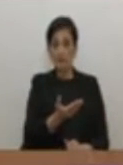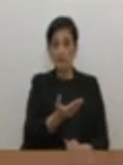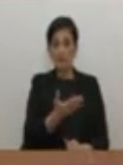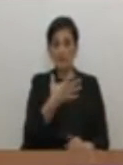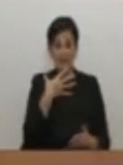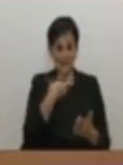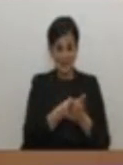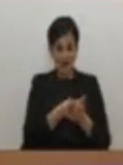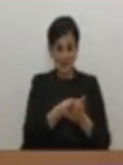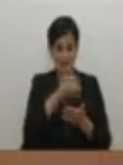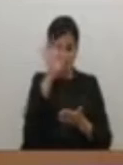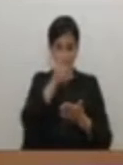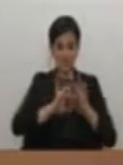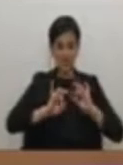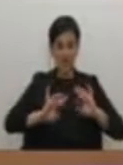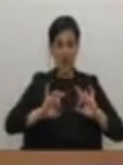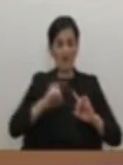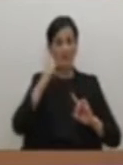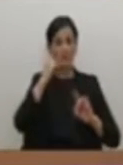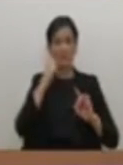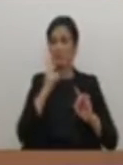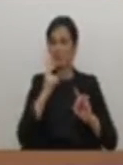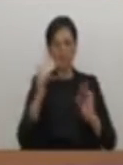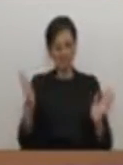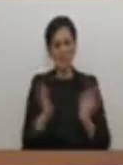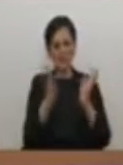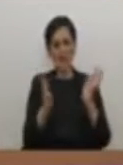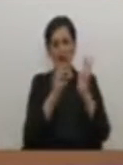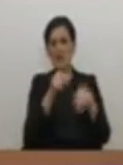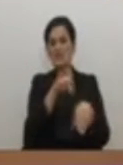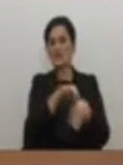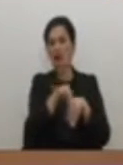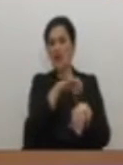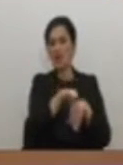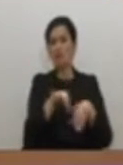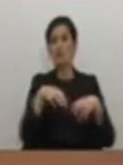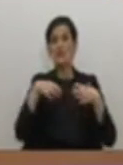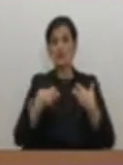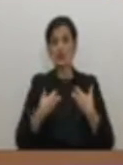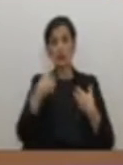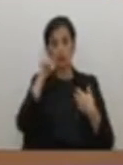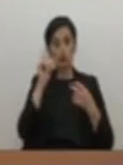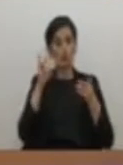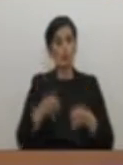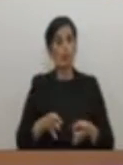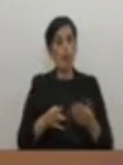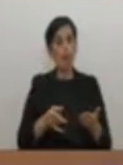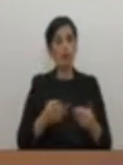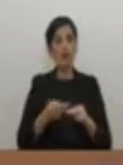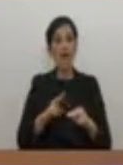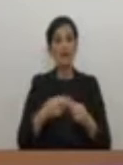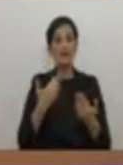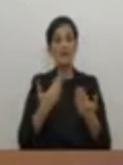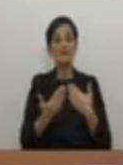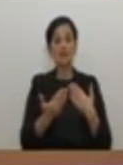თავიანთი განცხადებებით ფიქრობ, წაახალისეს ის ძალადობა, რომელიც სამწუხაროდ გუშინ მოხდა. ეს დამოკიდებულება